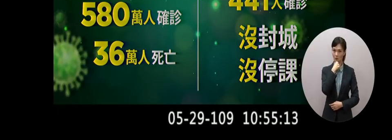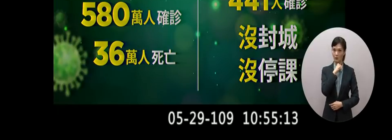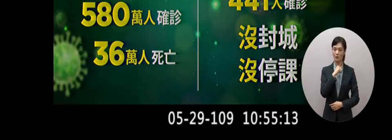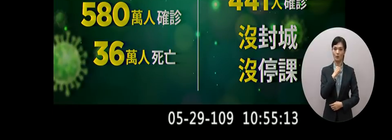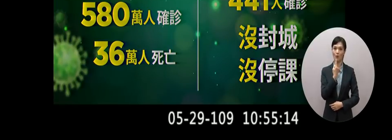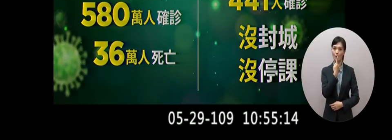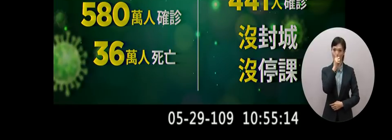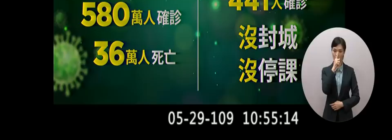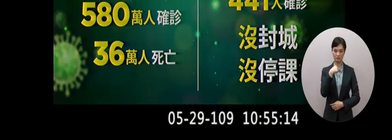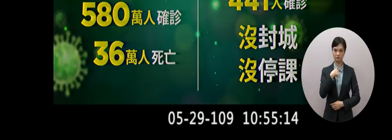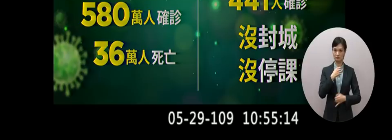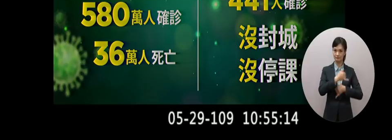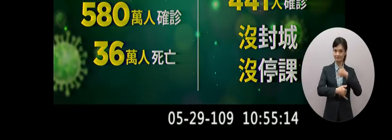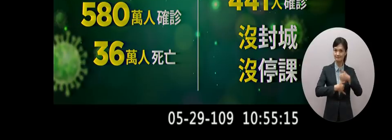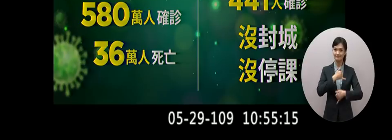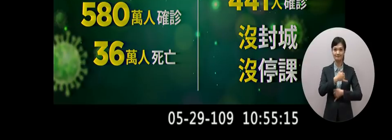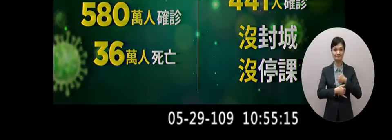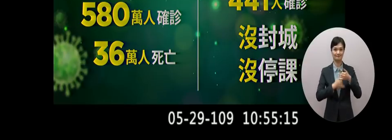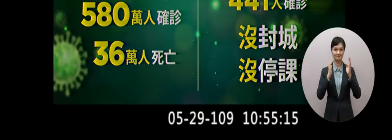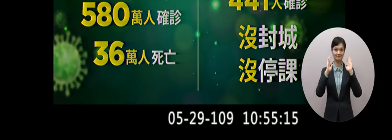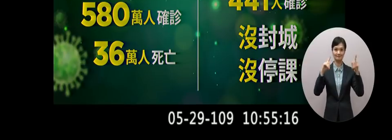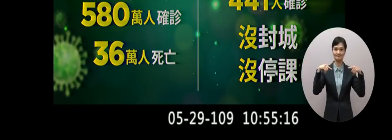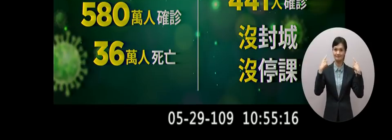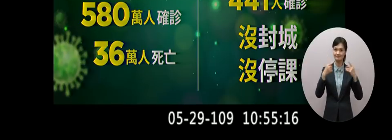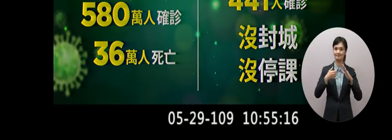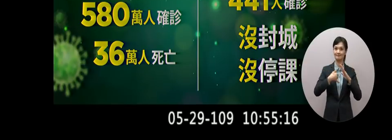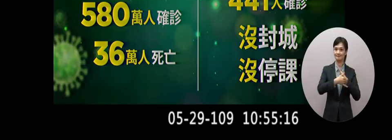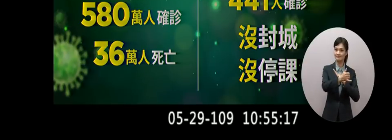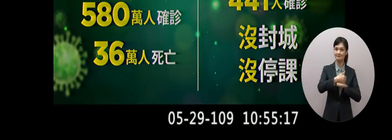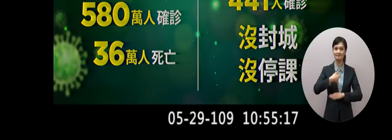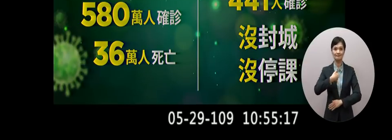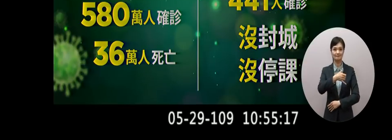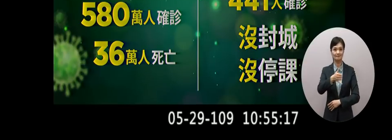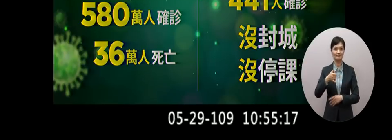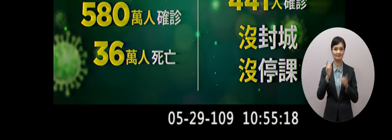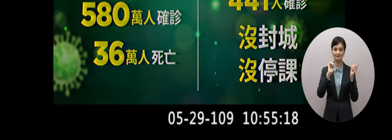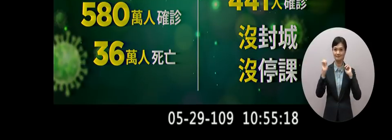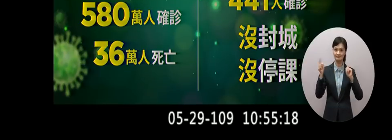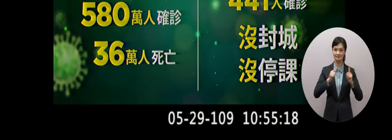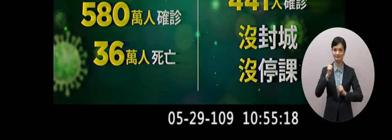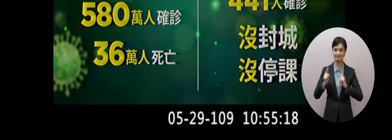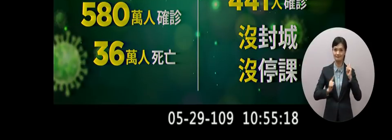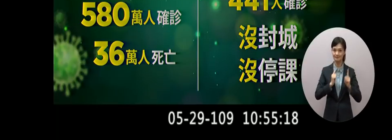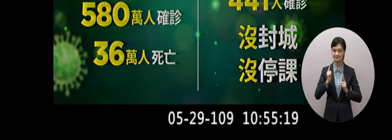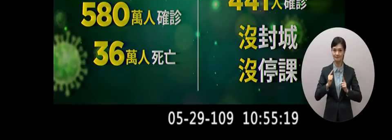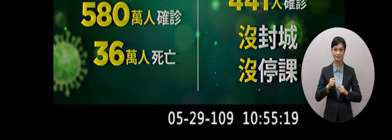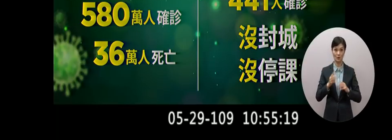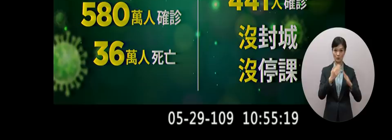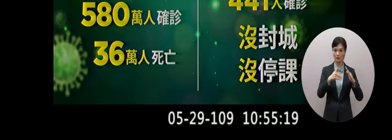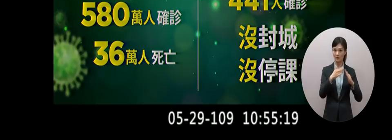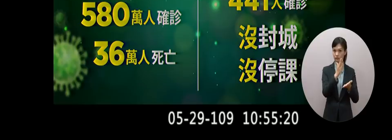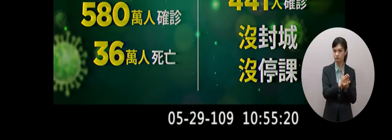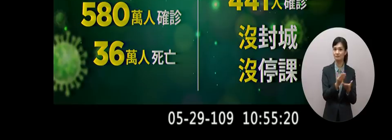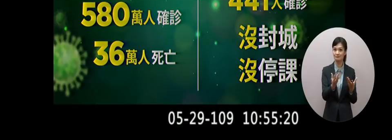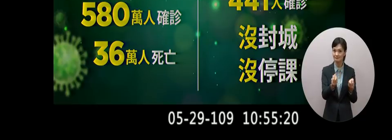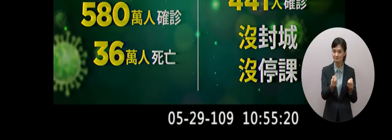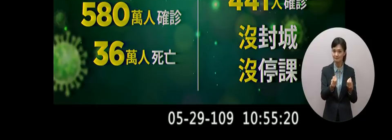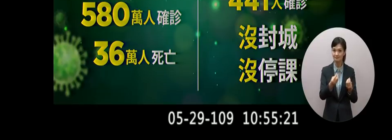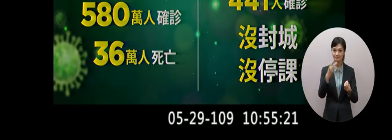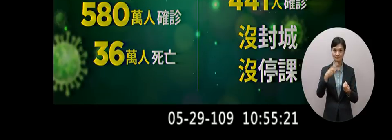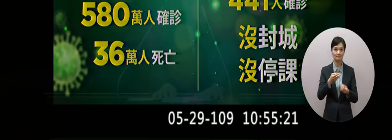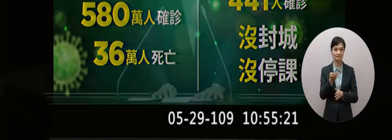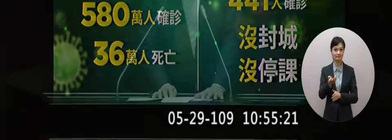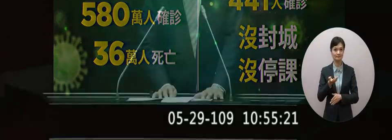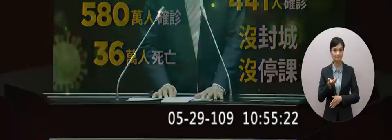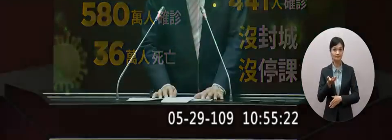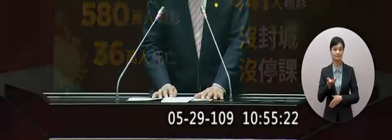能正常生活，自由出入。学校不但没有停课，甚至刚